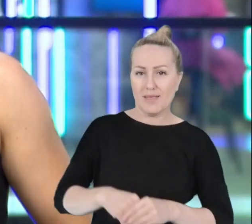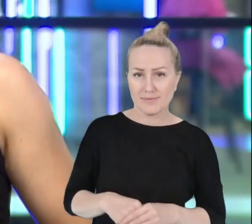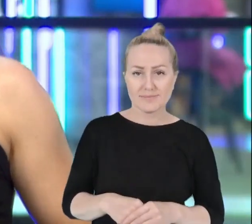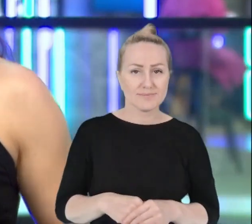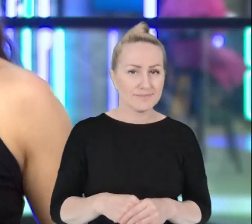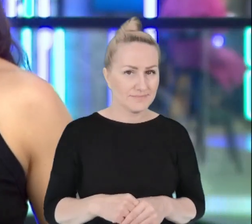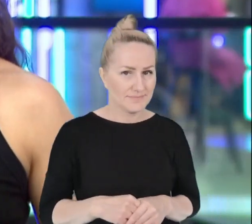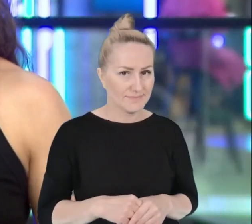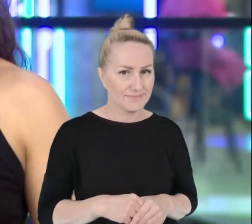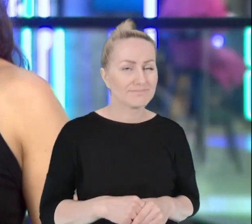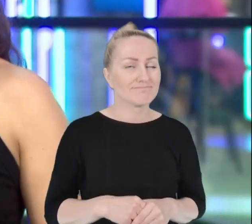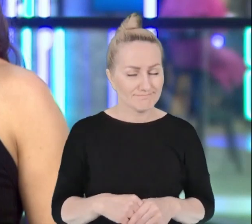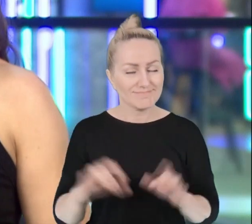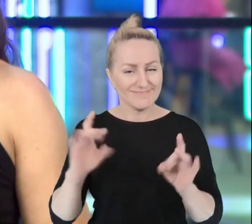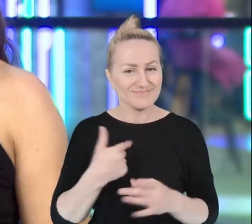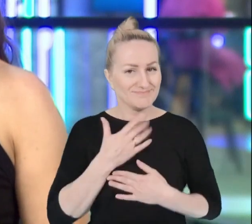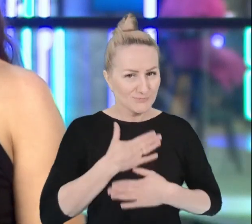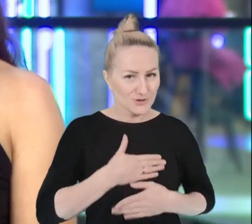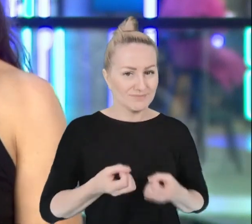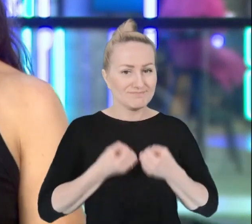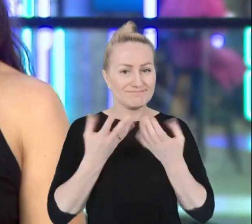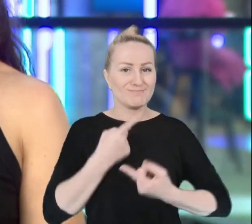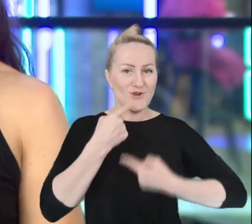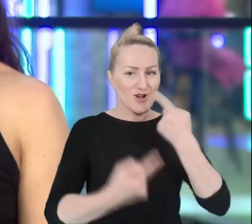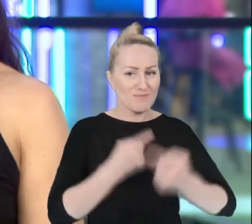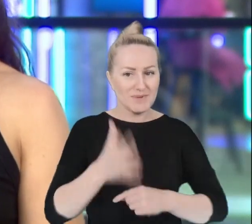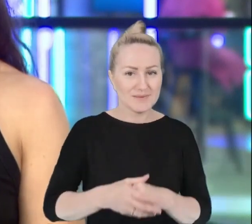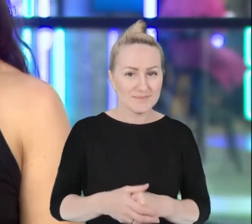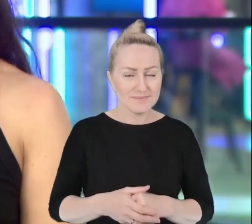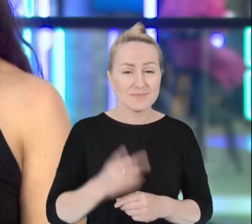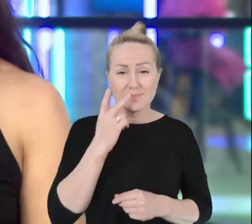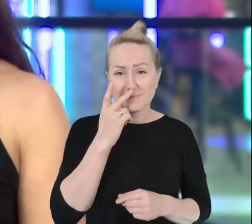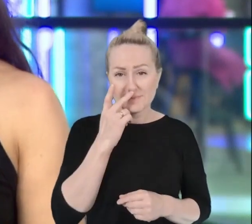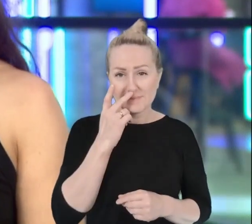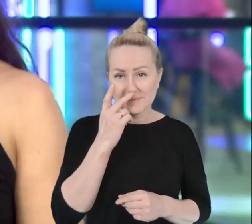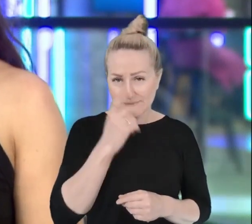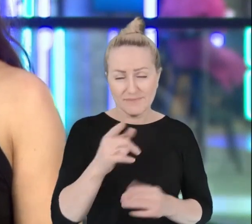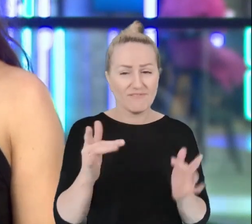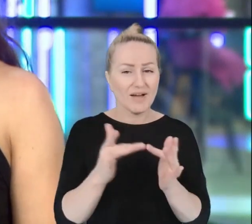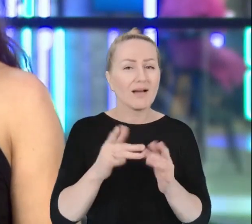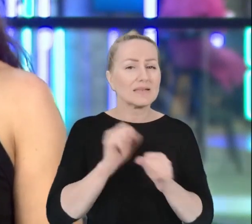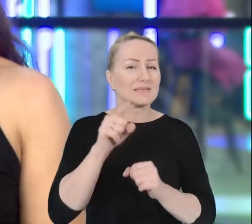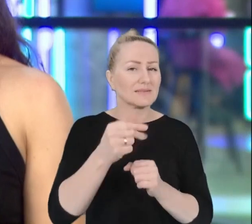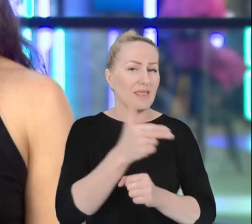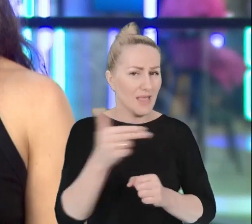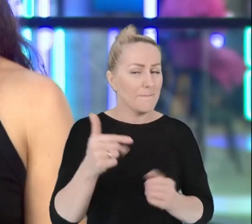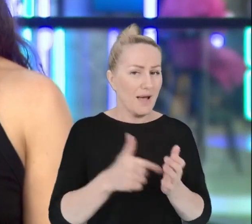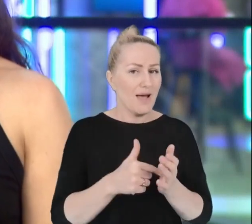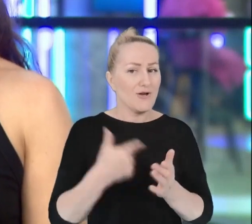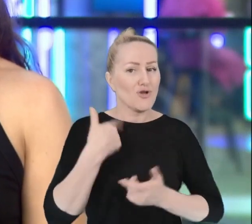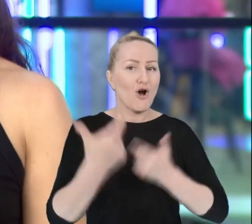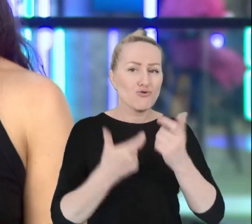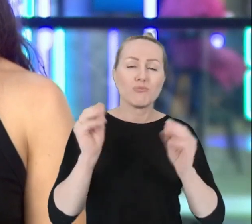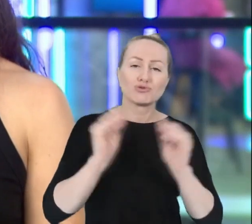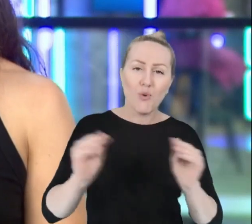Oczywiście, z przyjemnością o tym opowiem, bo faktycznie jest to też temat, z którego szkolę firmy i organizacje.